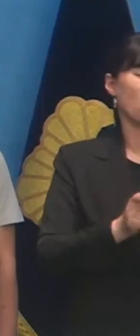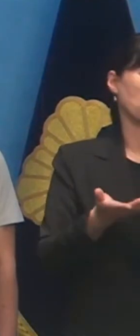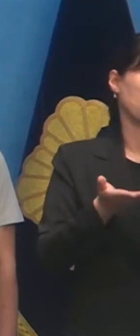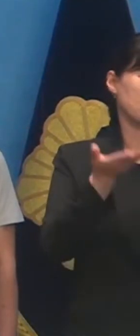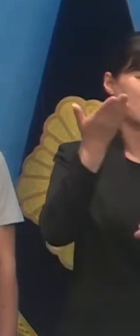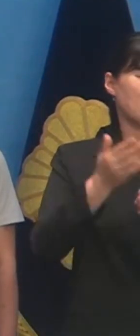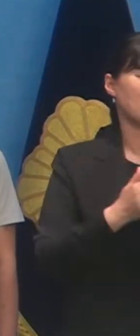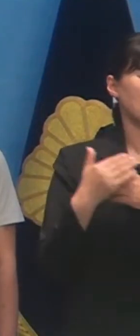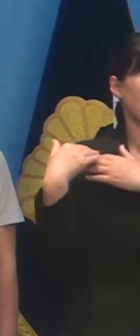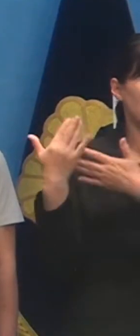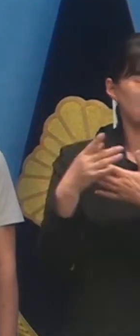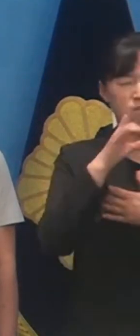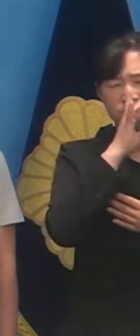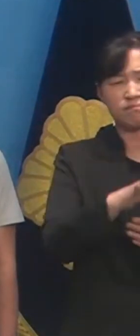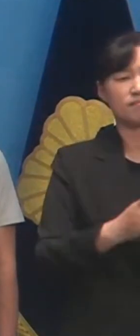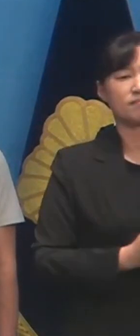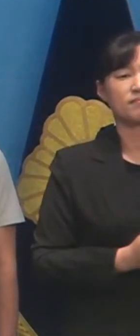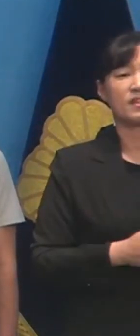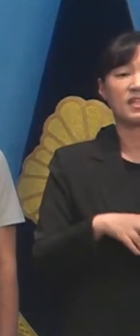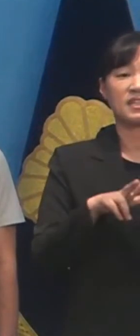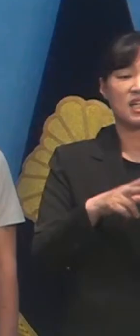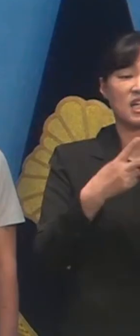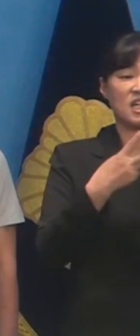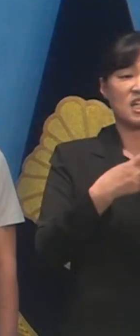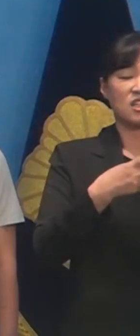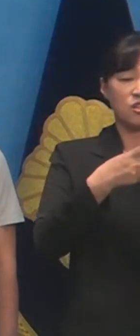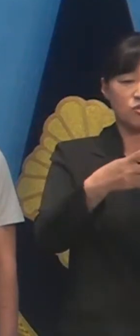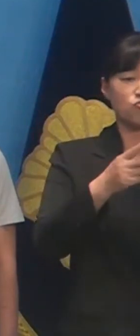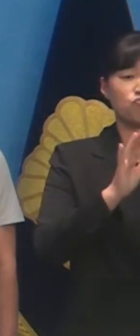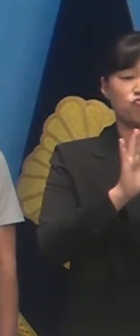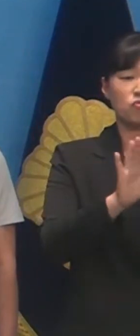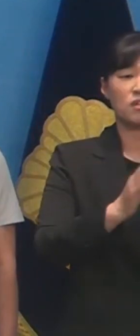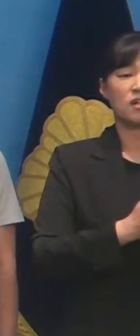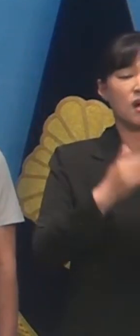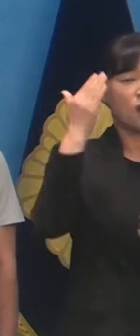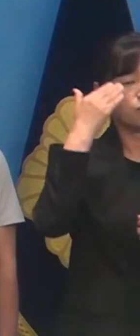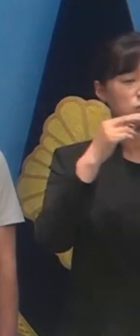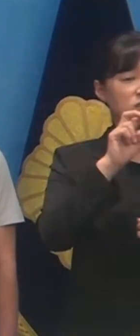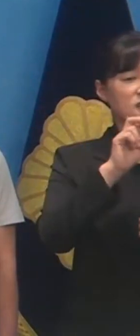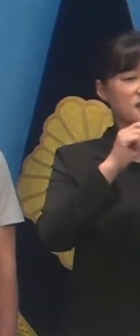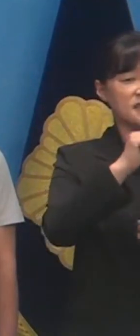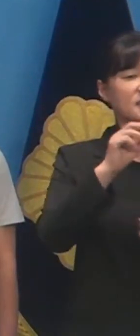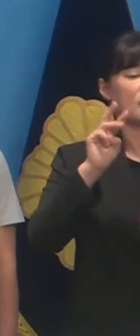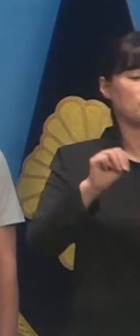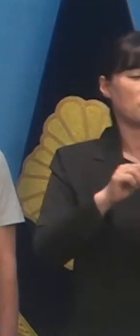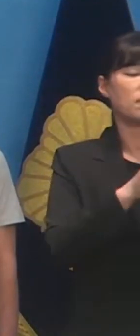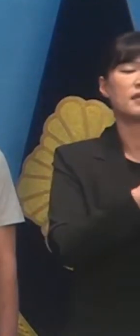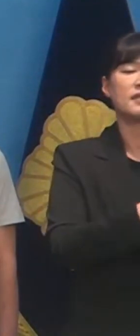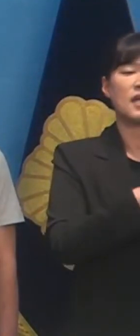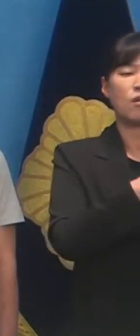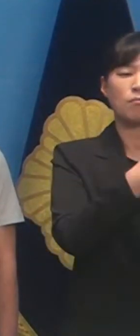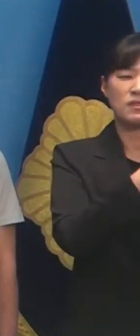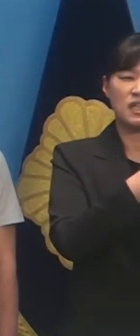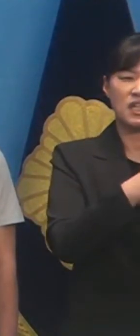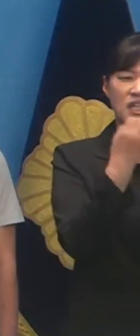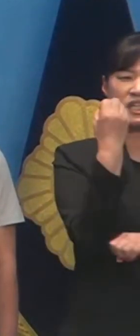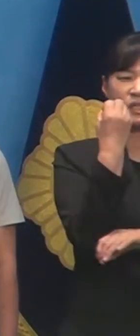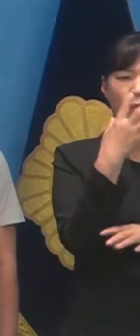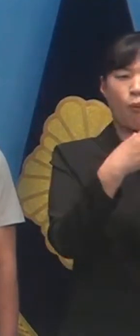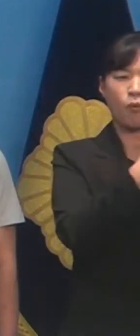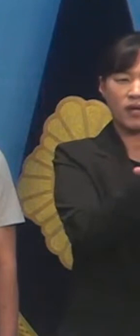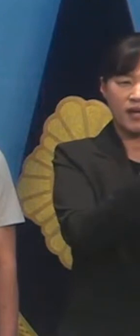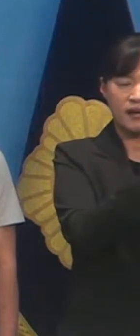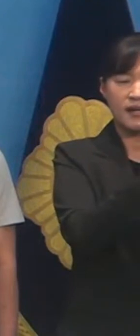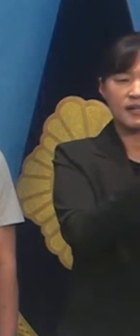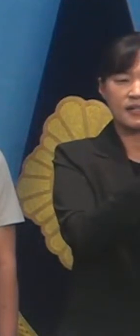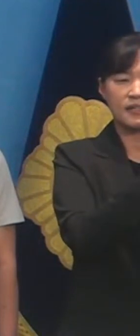이상 방치할 수 없습니다. 이제 2년 앞으로 다가온 한국제과 산업은행의 기본계약 협정에도